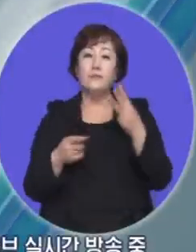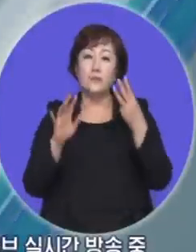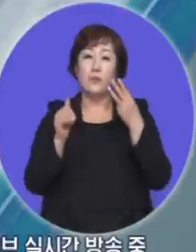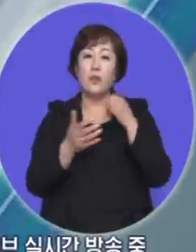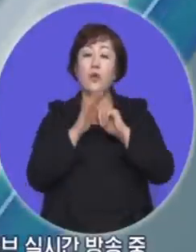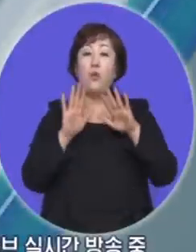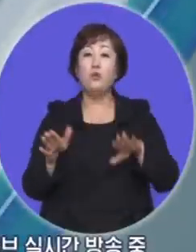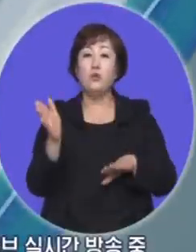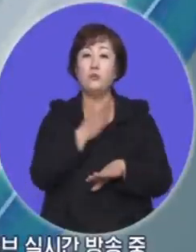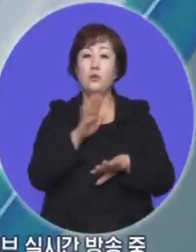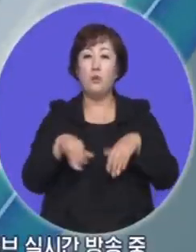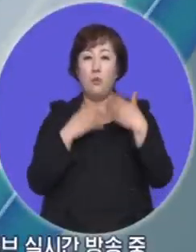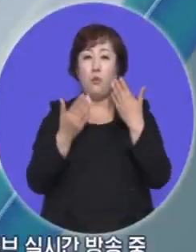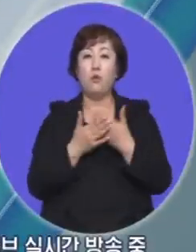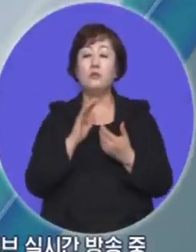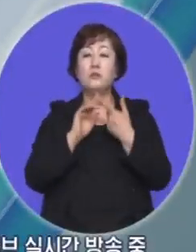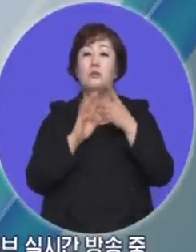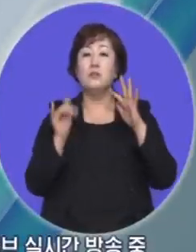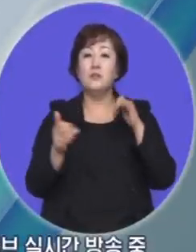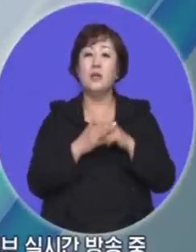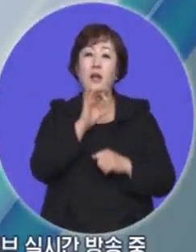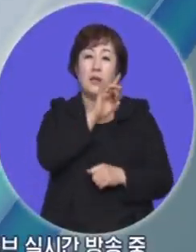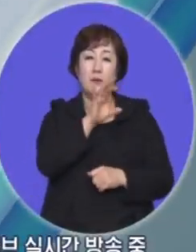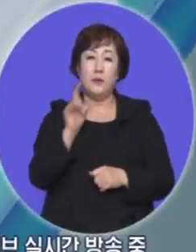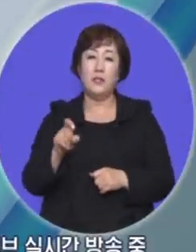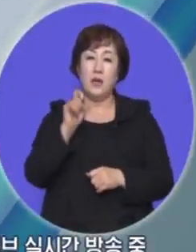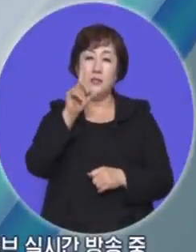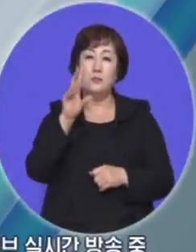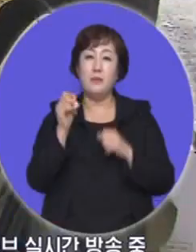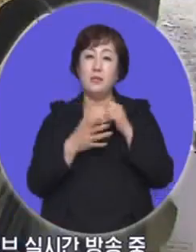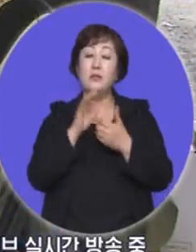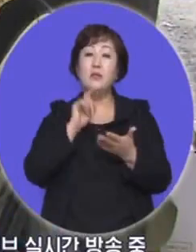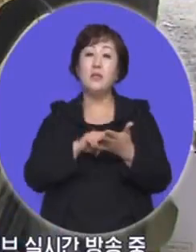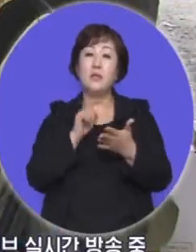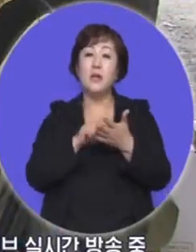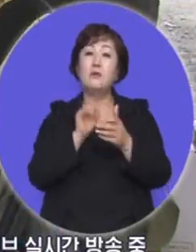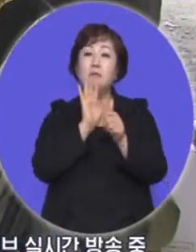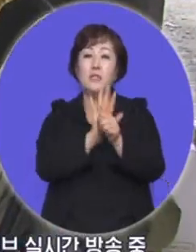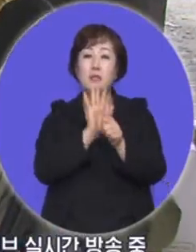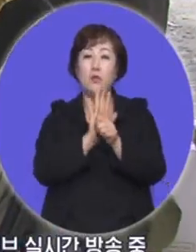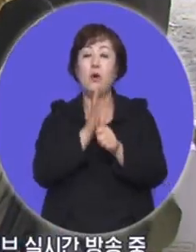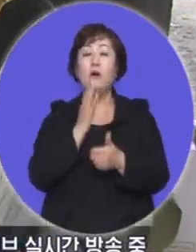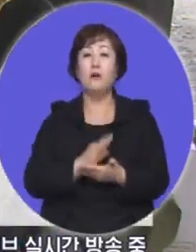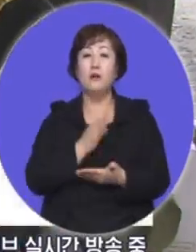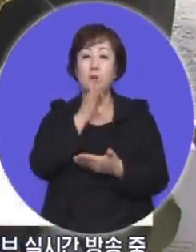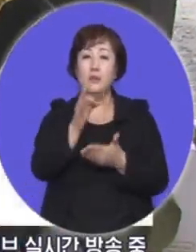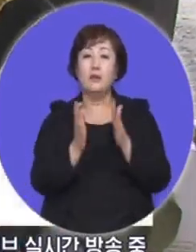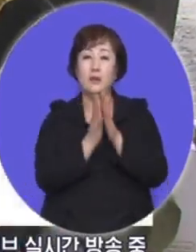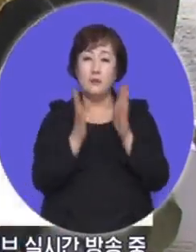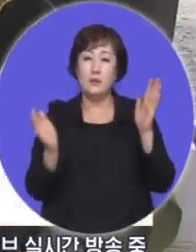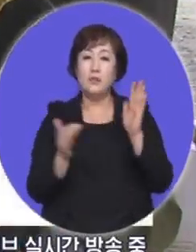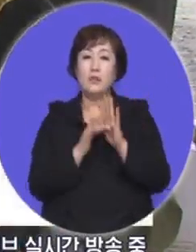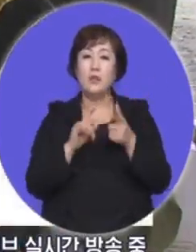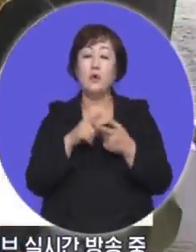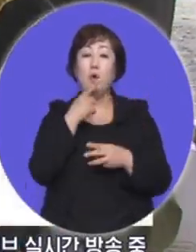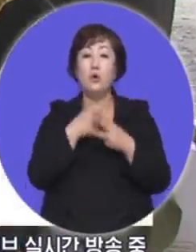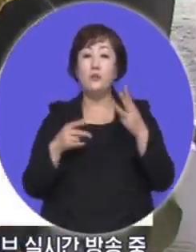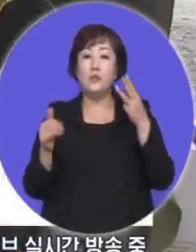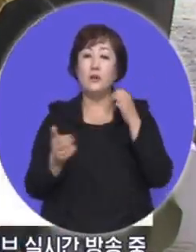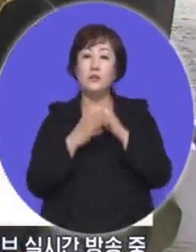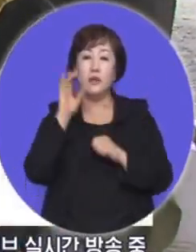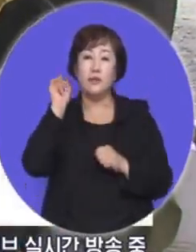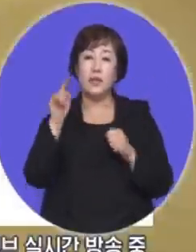울주군이 오늘부터 모든 국민에게 1인당 10만 원을 주는 긴급 국민지원금 지급을 시작했습니다.